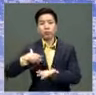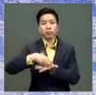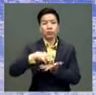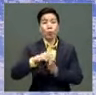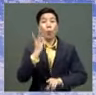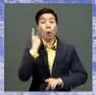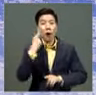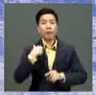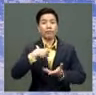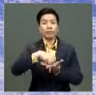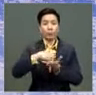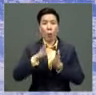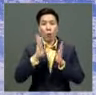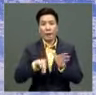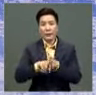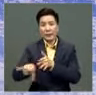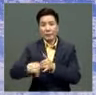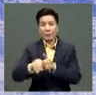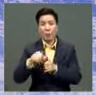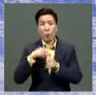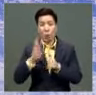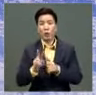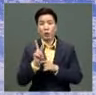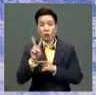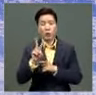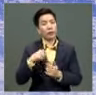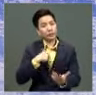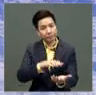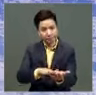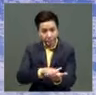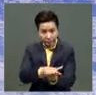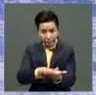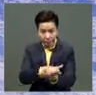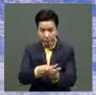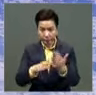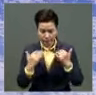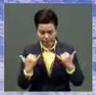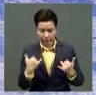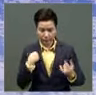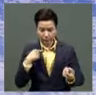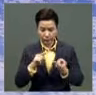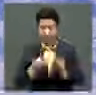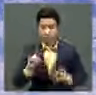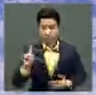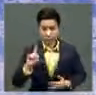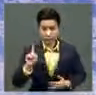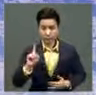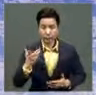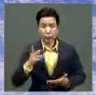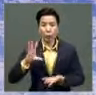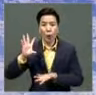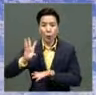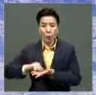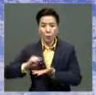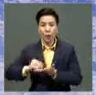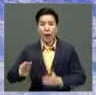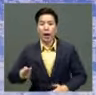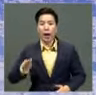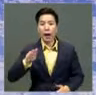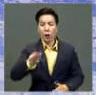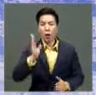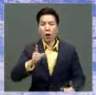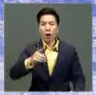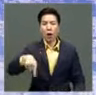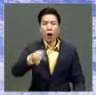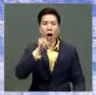านนี้2รายซึ่งต้องขออภัยเป็นอย่างสูงที่ได้ให้ข้อมูลที่สื่อมวล